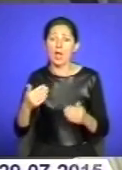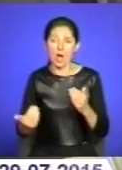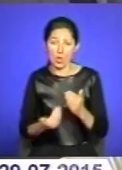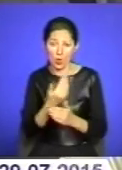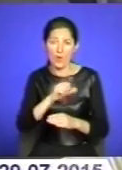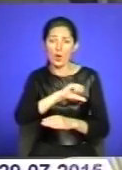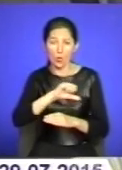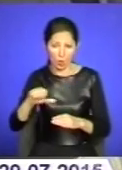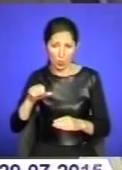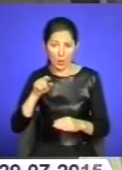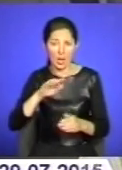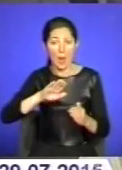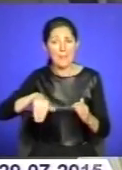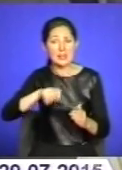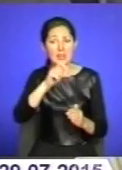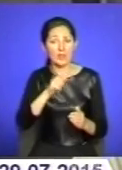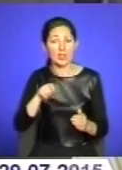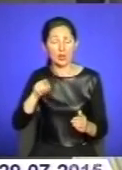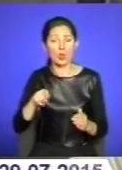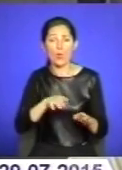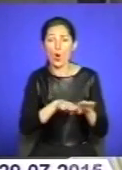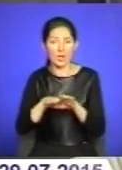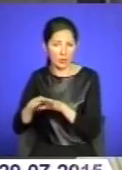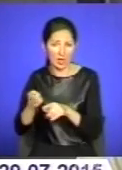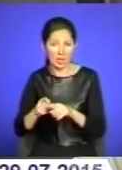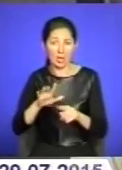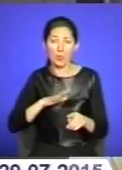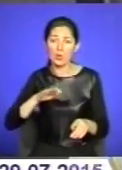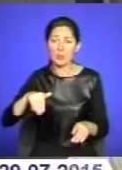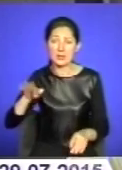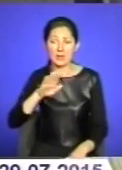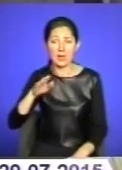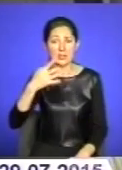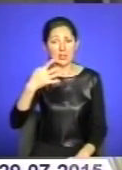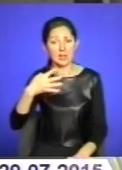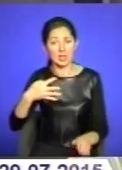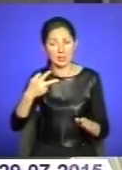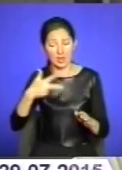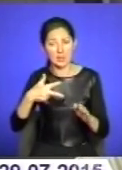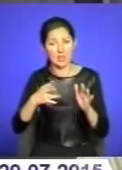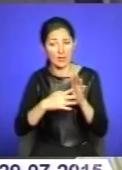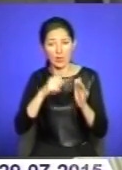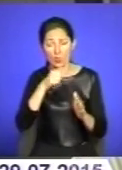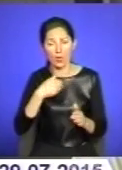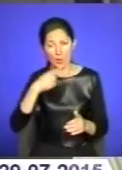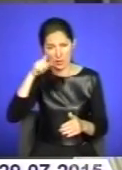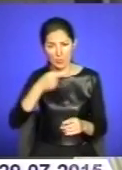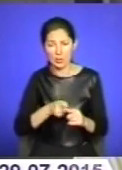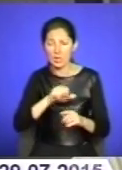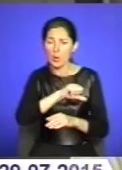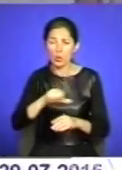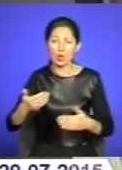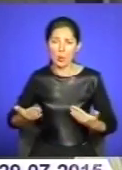післявоєнні на тому рівні, які вони були після вересня 39-го року. Але ж ми знаємо, що за цими кордонами